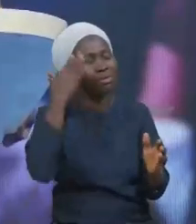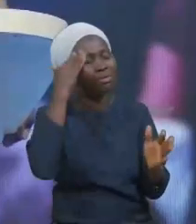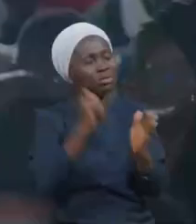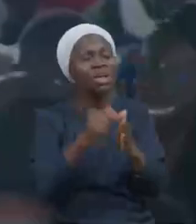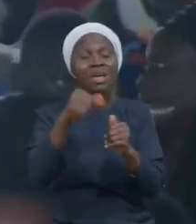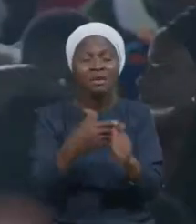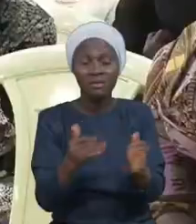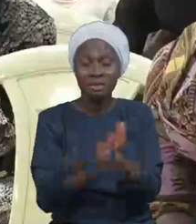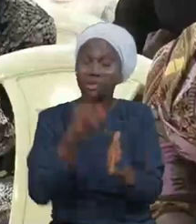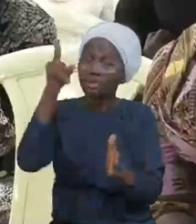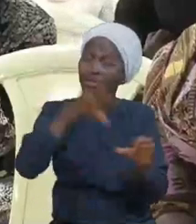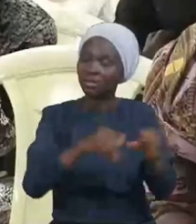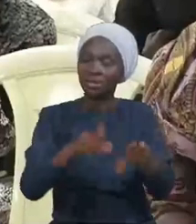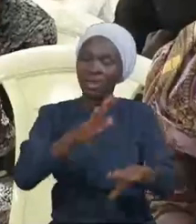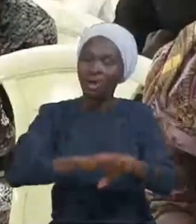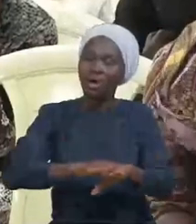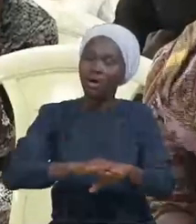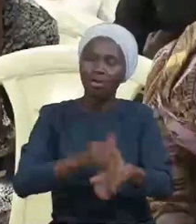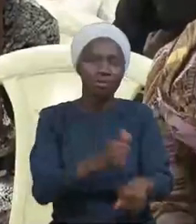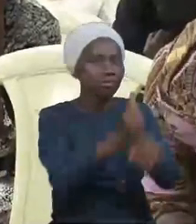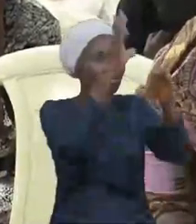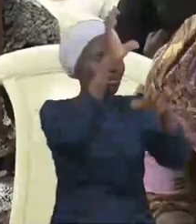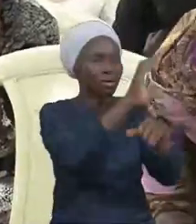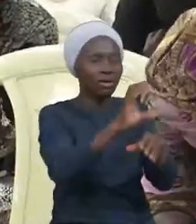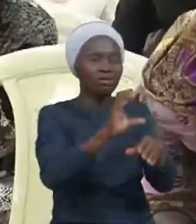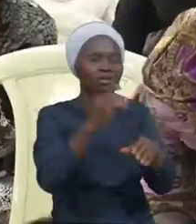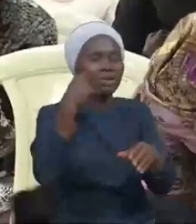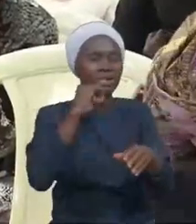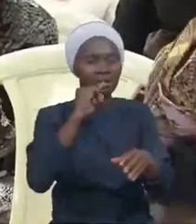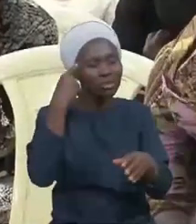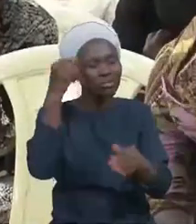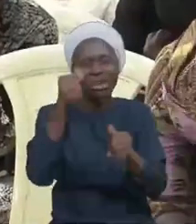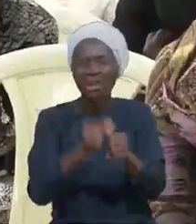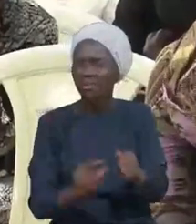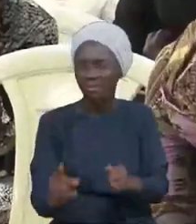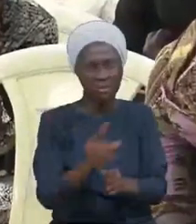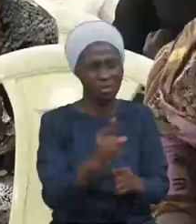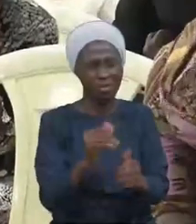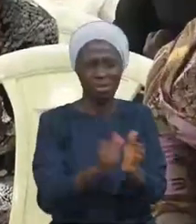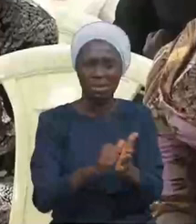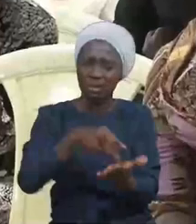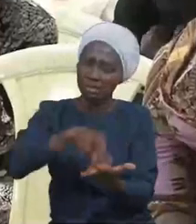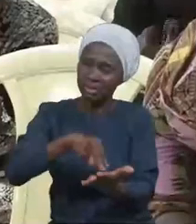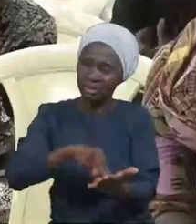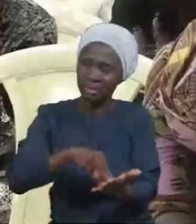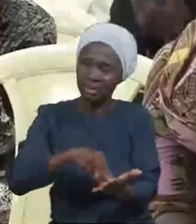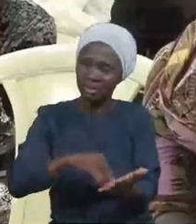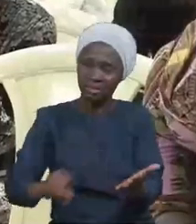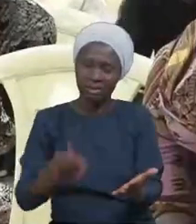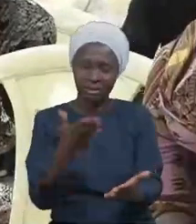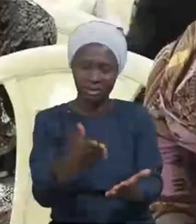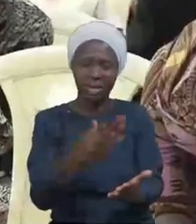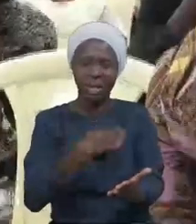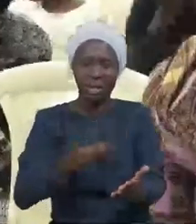calvaire, c'est pour tous ceux qui sont debout, pour tous ceux qui demandent le pardon et le salut. Dans